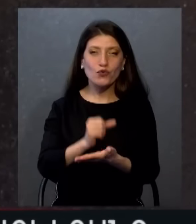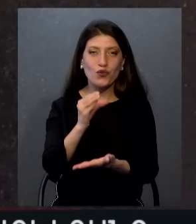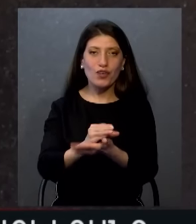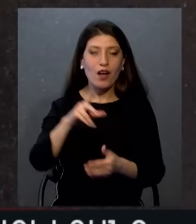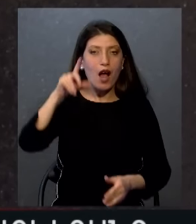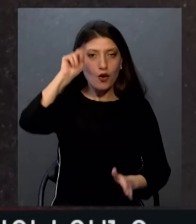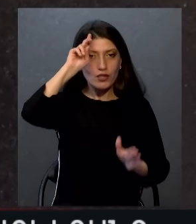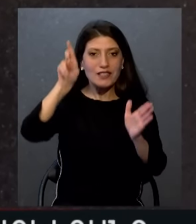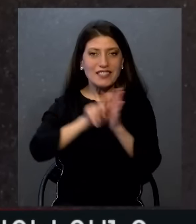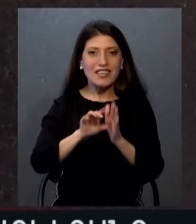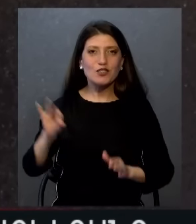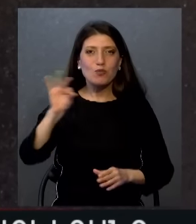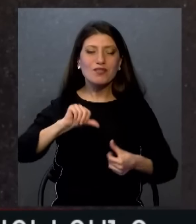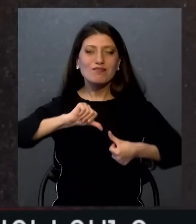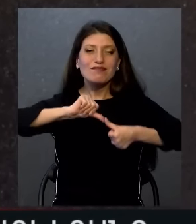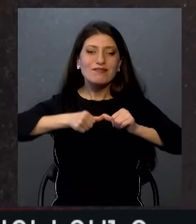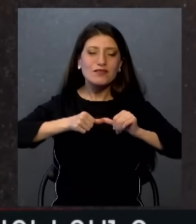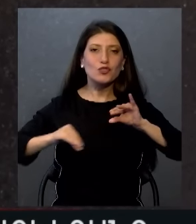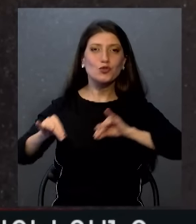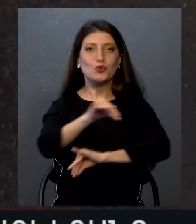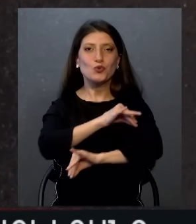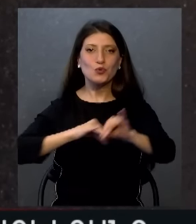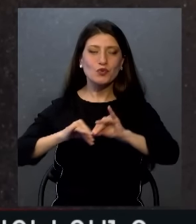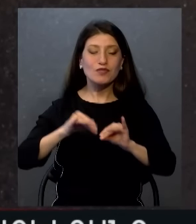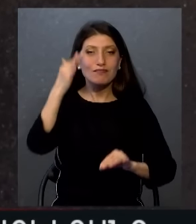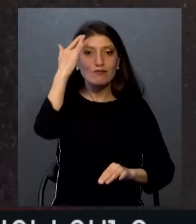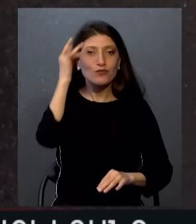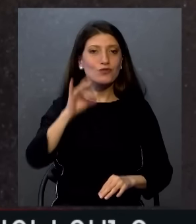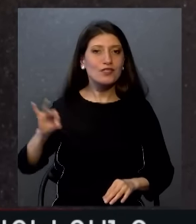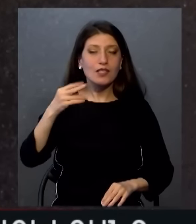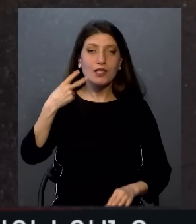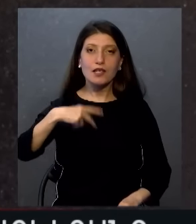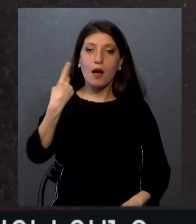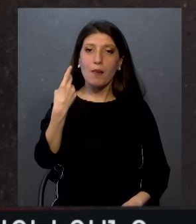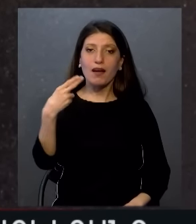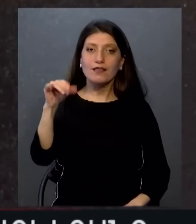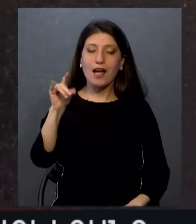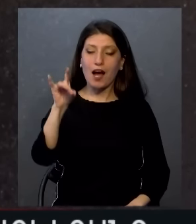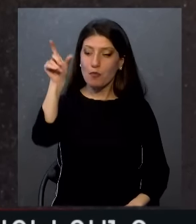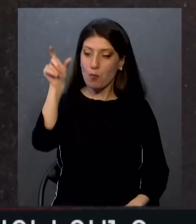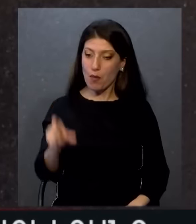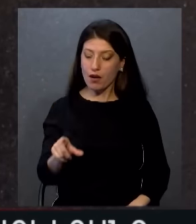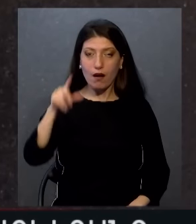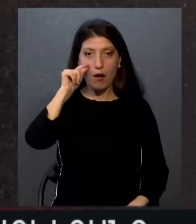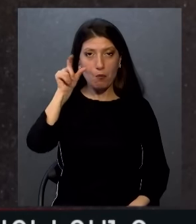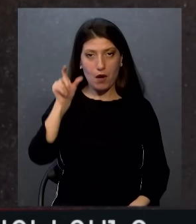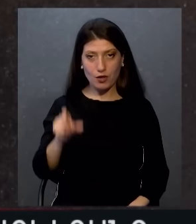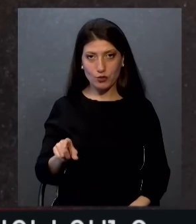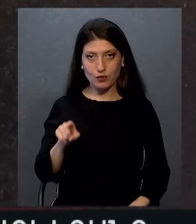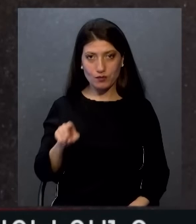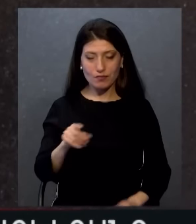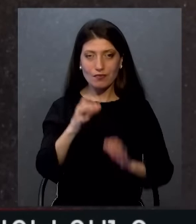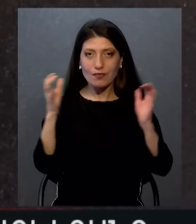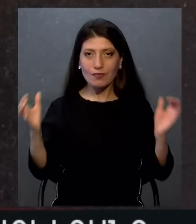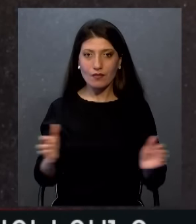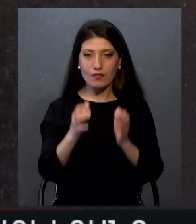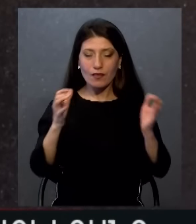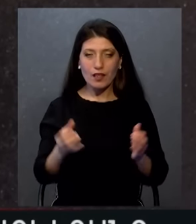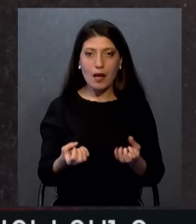եկեղեցու մասին մտերմիկ զրույցների շարք է, որը նպատակ ունի 21-րդ դարի մարդուն, հայ մարդուն, պարզ, բայց